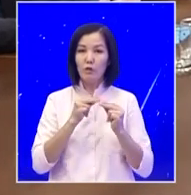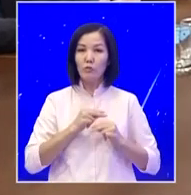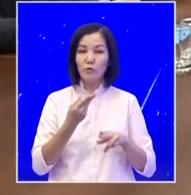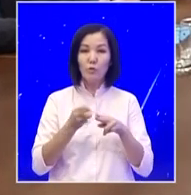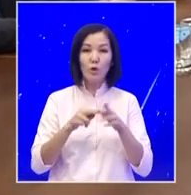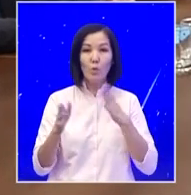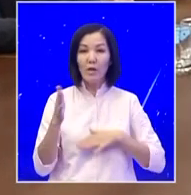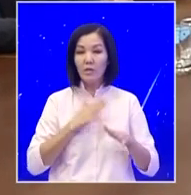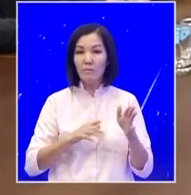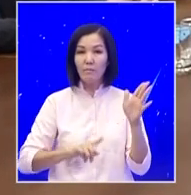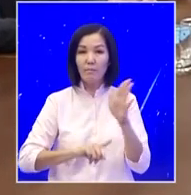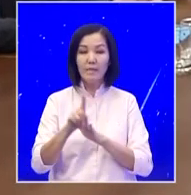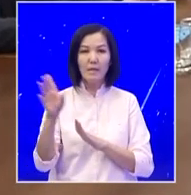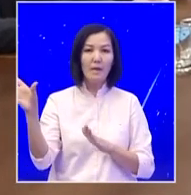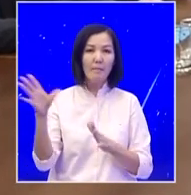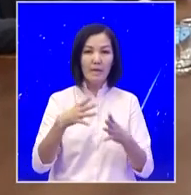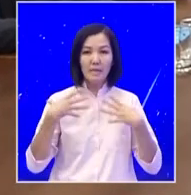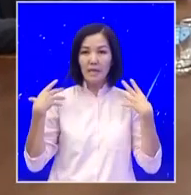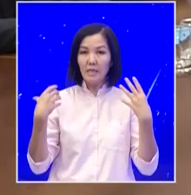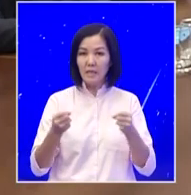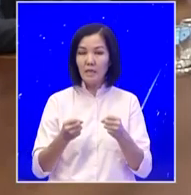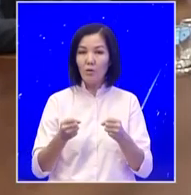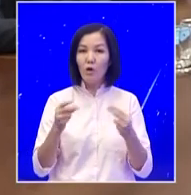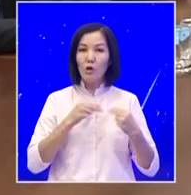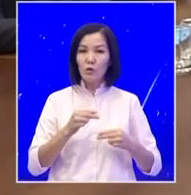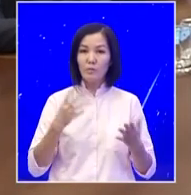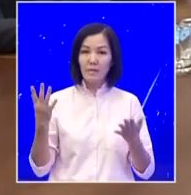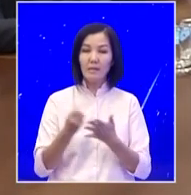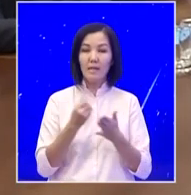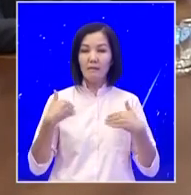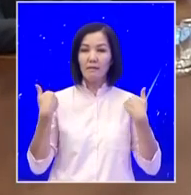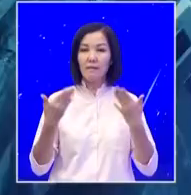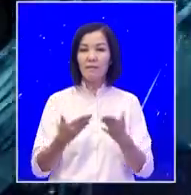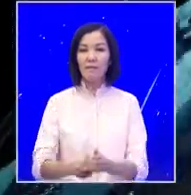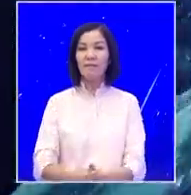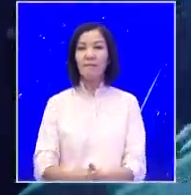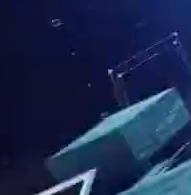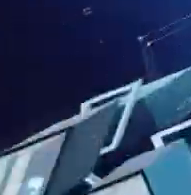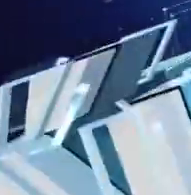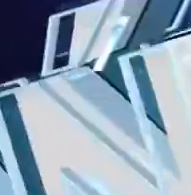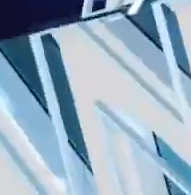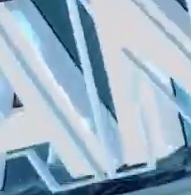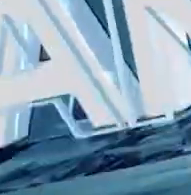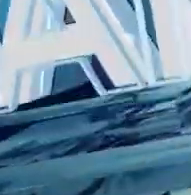қуаныштымын. Алғашқы кезекте баршаңызға денсаулық және жұмыстарыңызға сәттілік тілеймін.